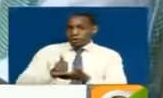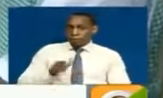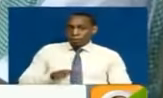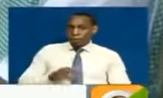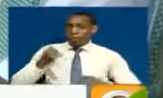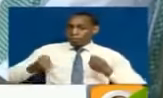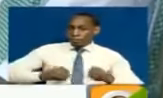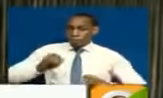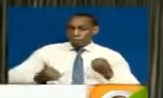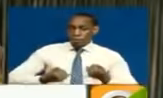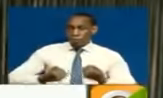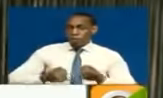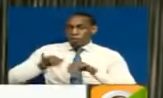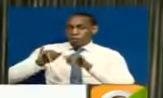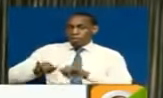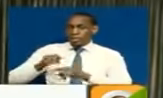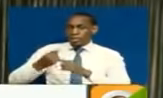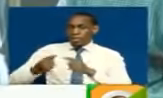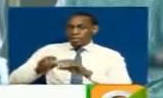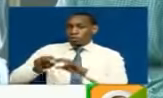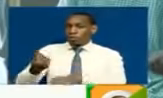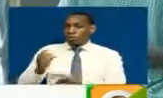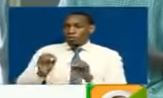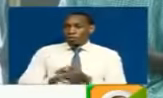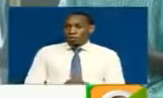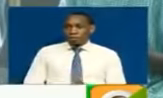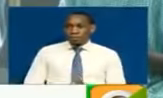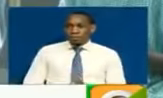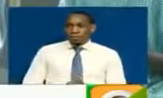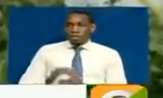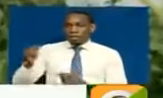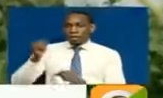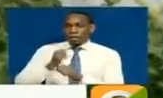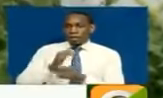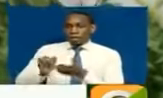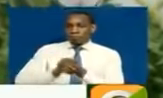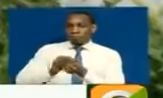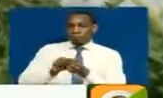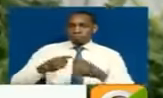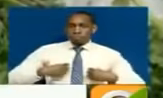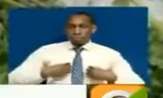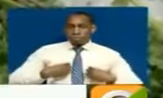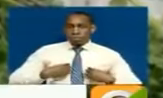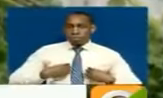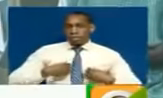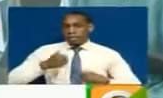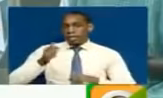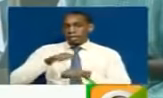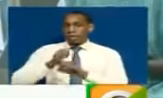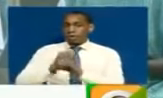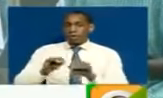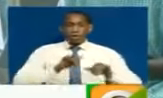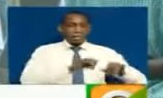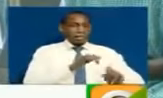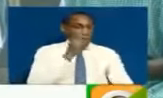wamama wanafurahia, wamekaa hii miaka yote, hatujapoteza hata mmoja. Nilikuwa tuna vibaro ya kufua. Kazi kama hizo nyingine inapotea, unakaa tu